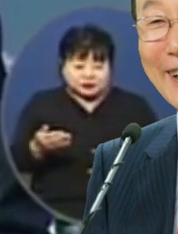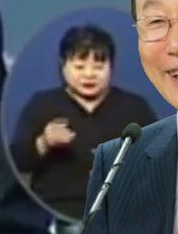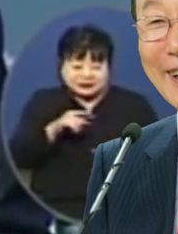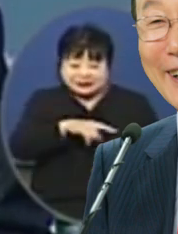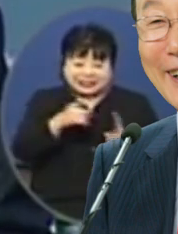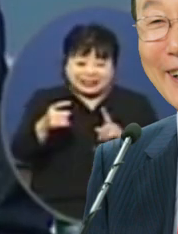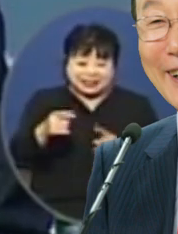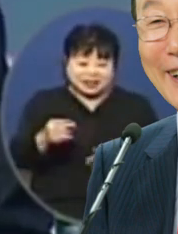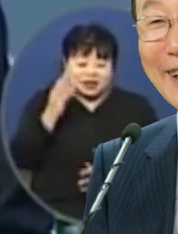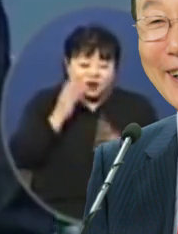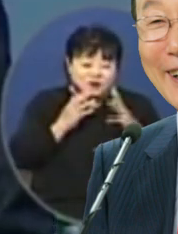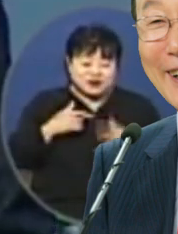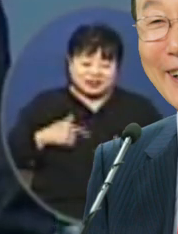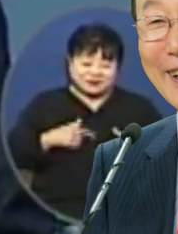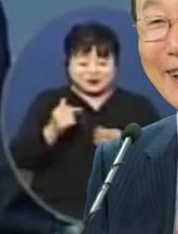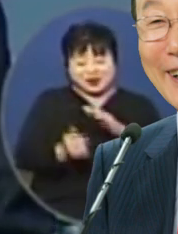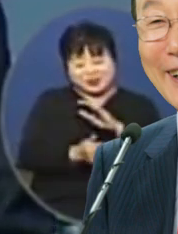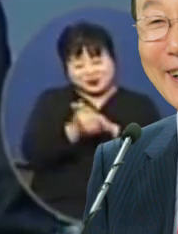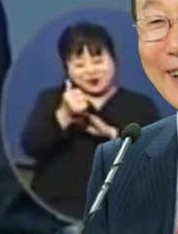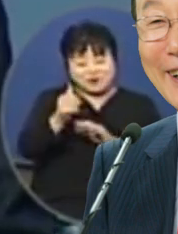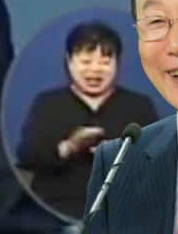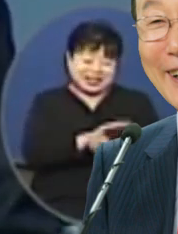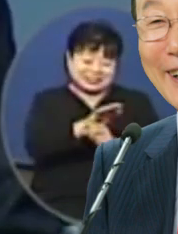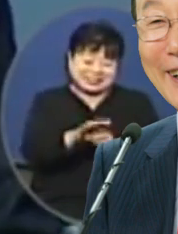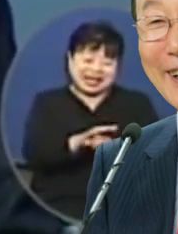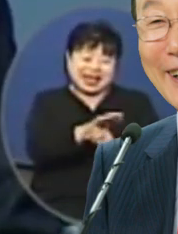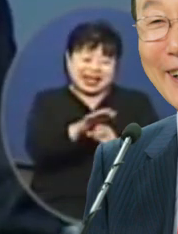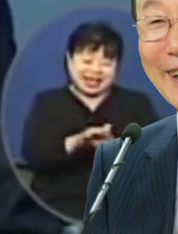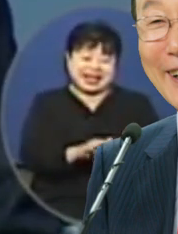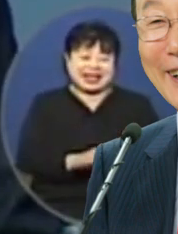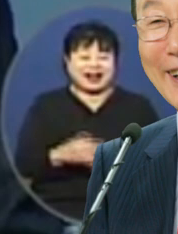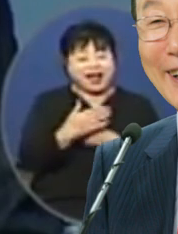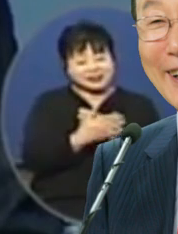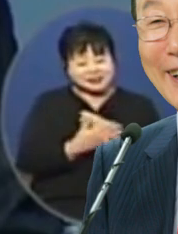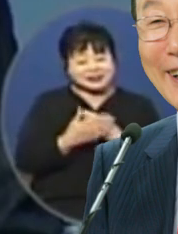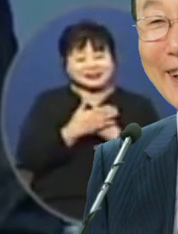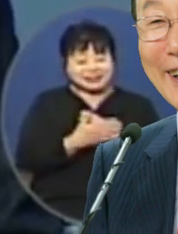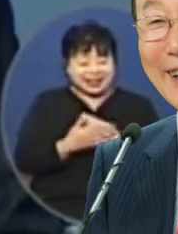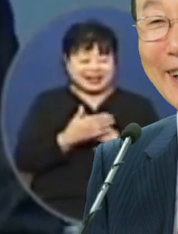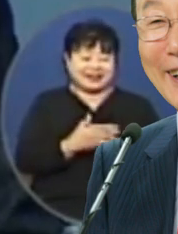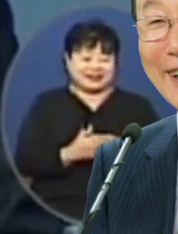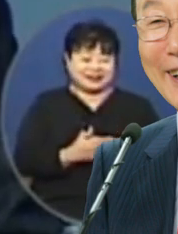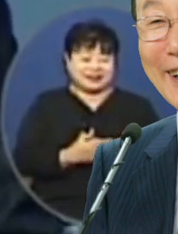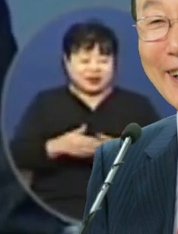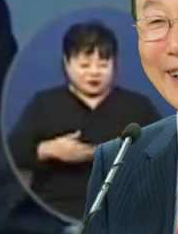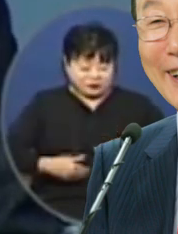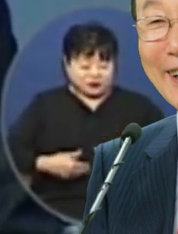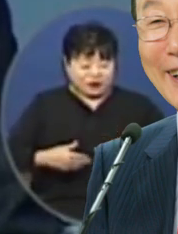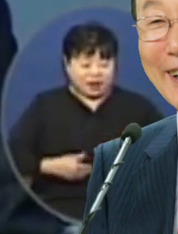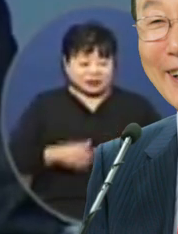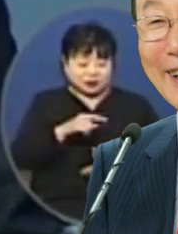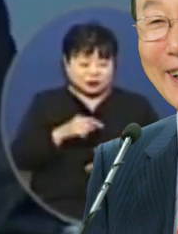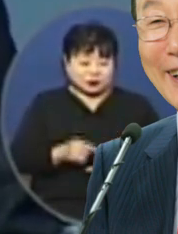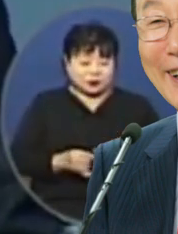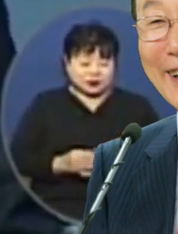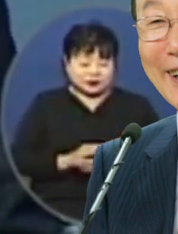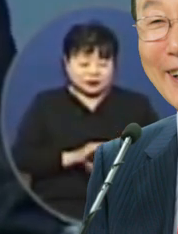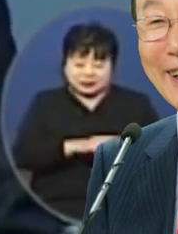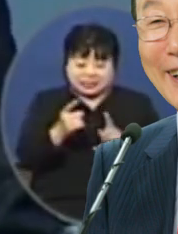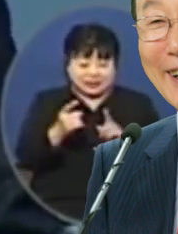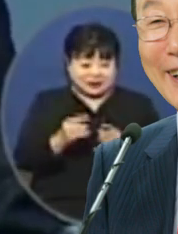누구냐? 기쁨과 소망과 사랑과 은혜와 이런 필요한 것들이 여러분 속에서 살아나는